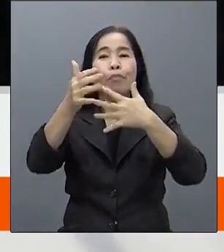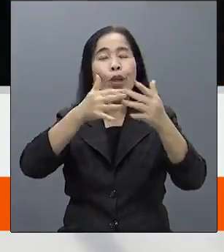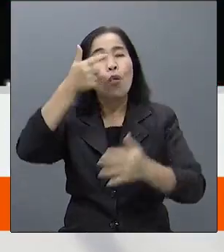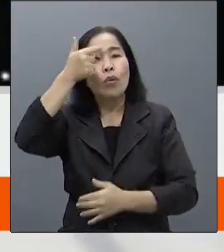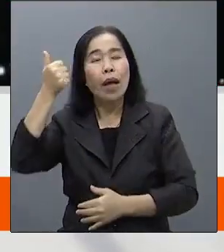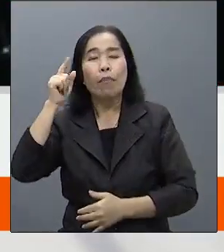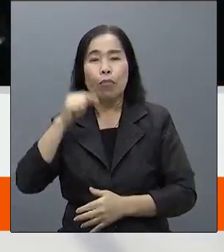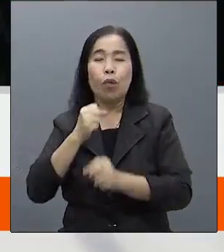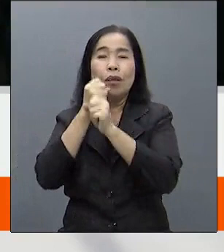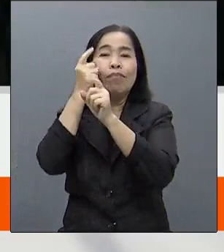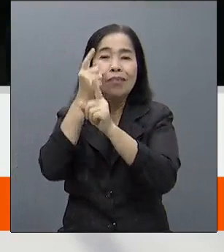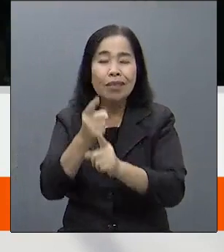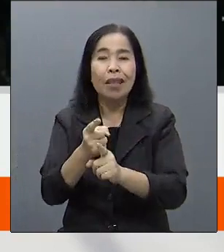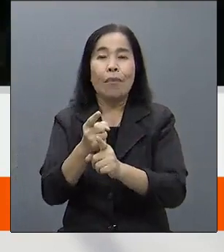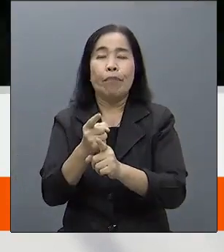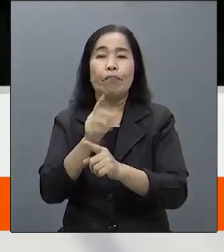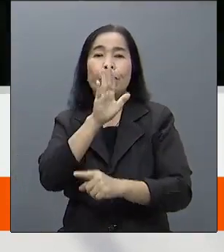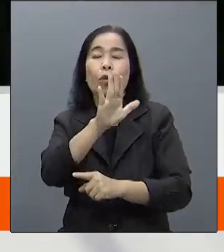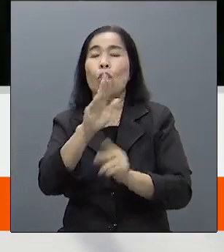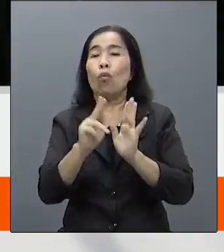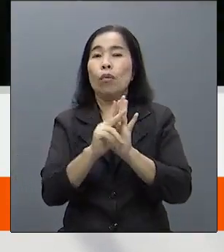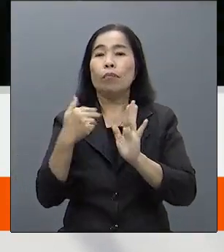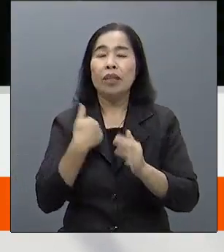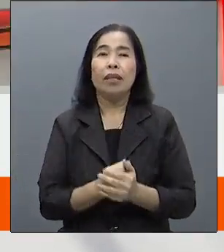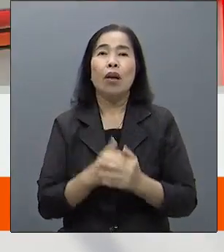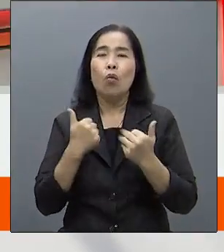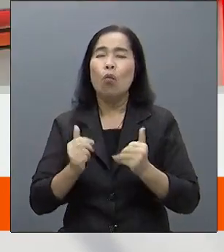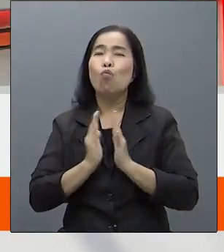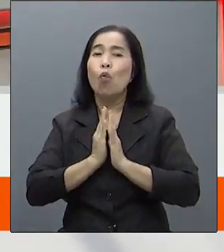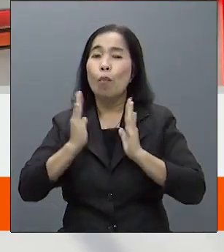บัติตามคำแนะนำด้านสาธารณสุขครับผม ค่ะแล้วค่ะขอบพระคุณมากค่ะอธิบดีค่ะ